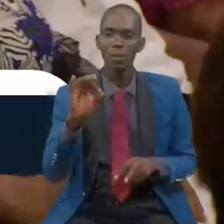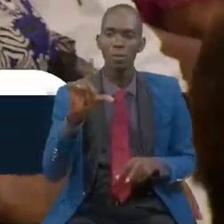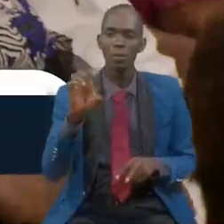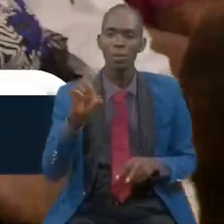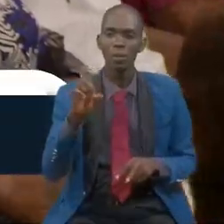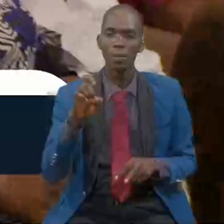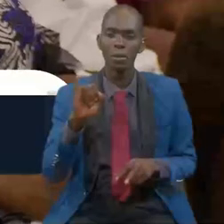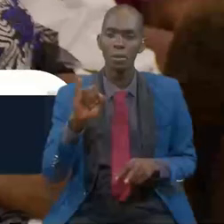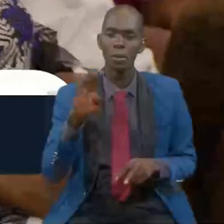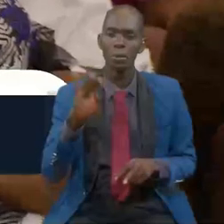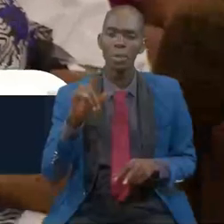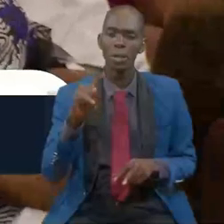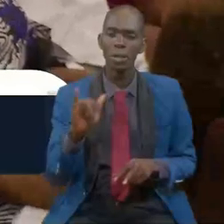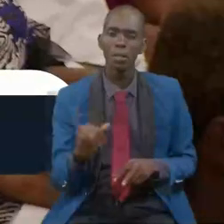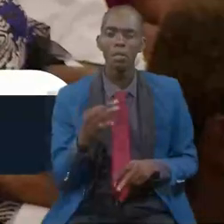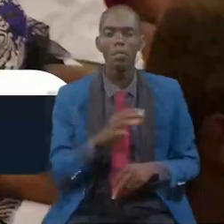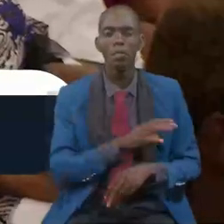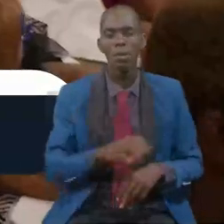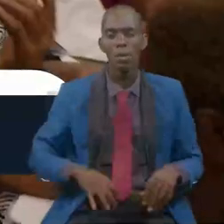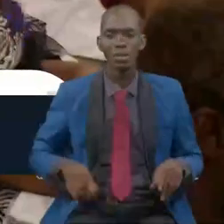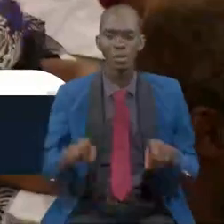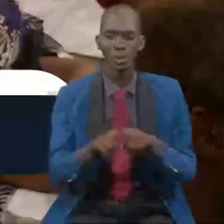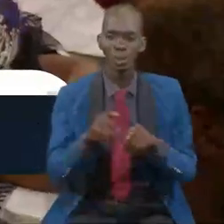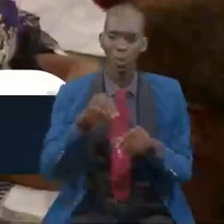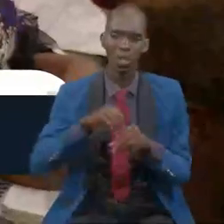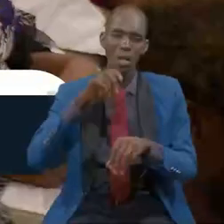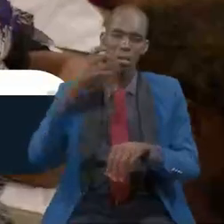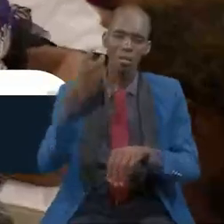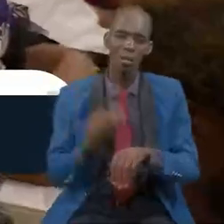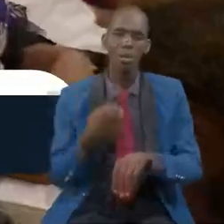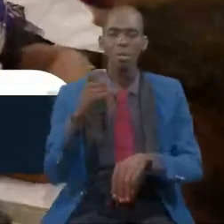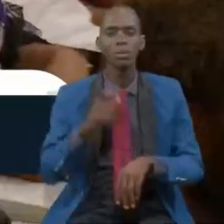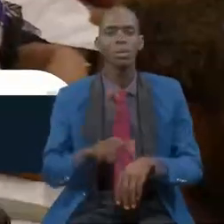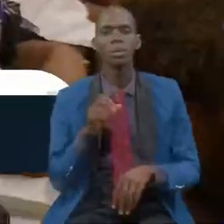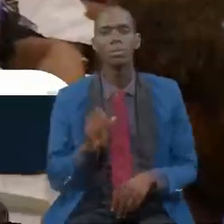Christ, même en temps difficile.